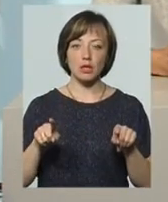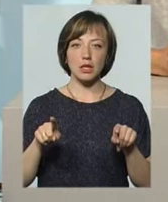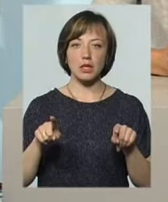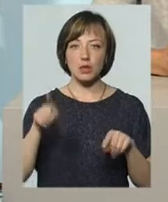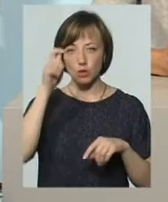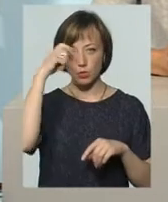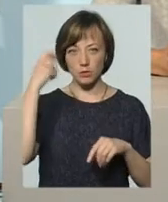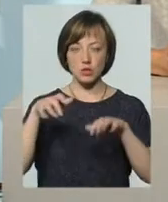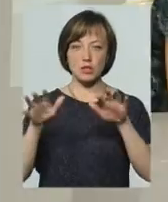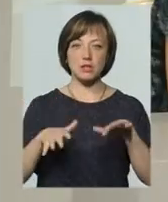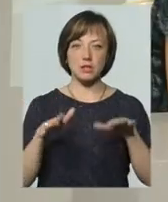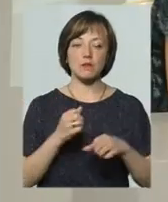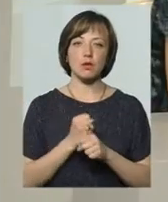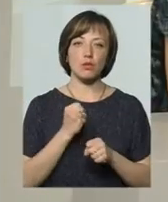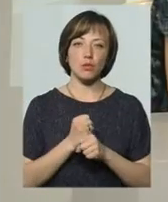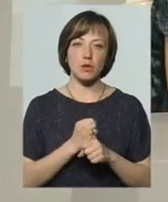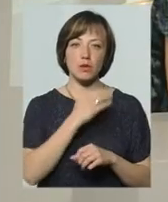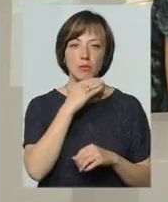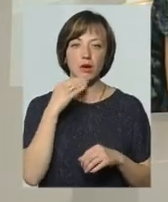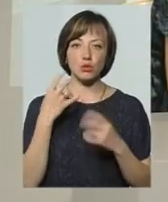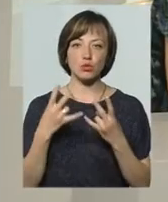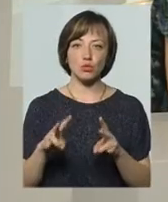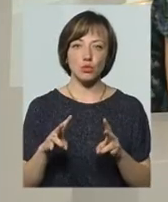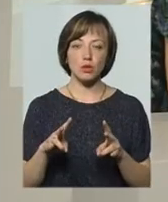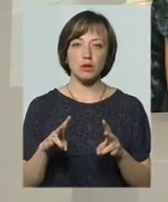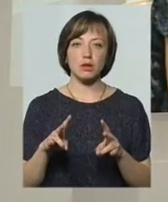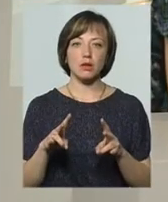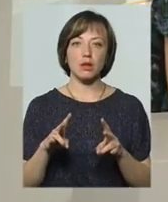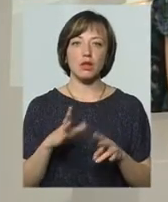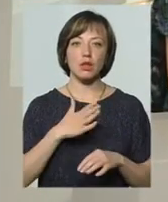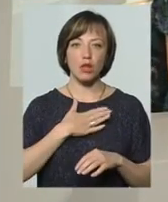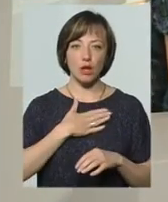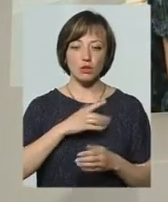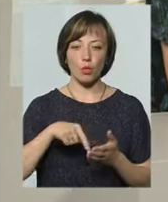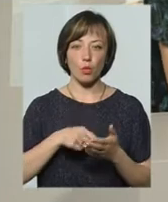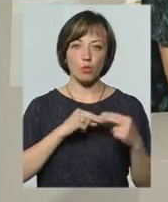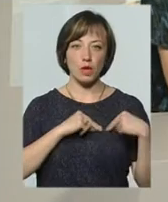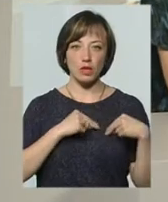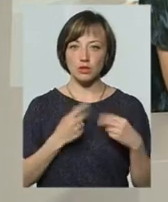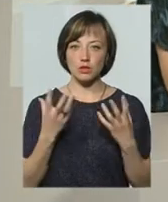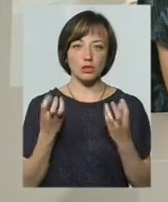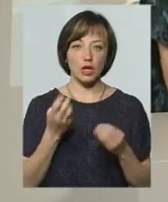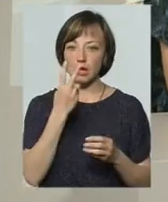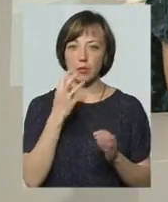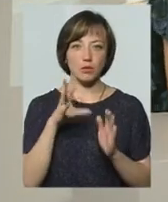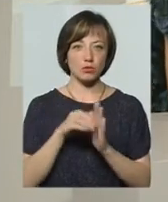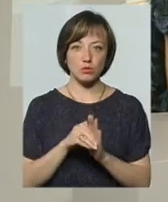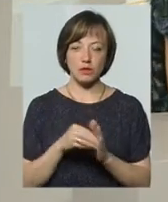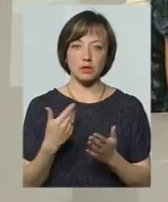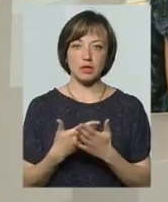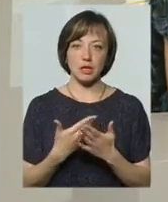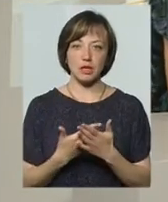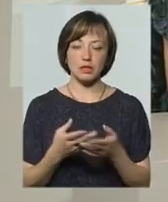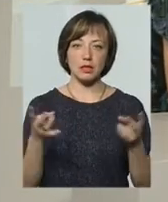тропічні зливи роблять досить багато шкоди, до чого наші комунальники взагалі ще не пристосувалися, здається,